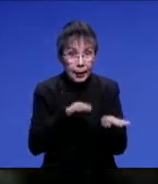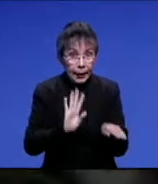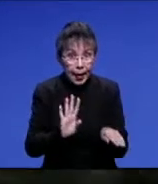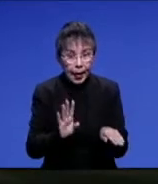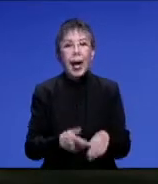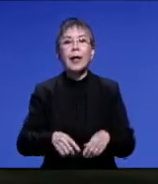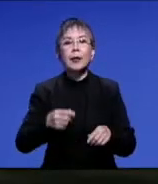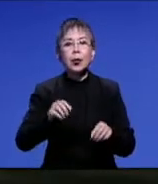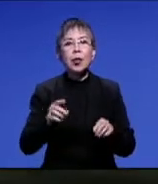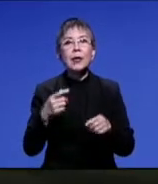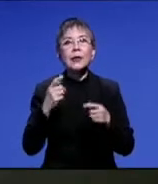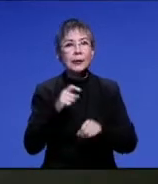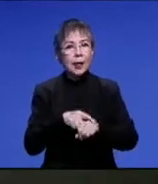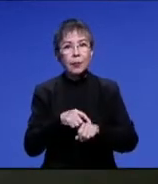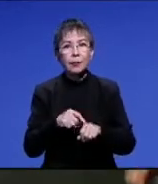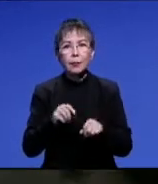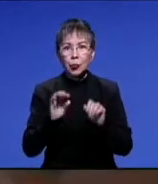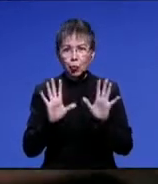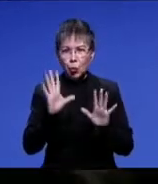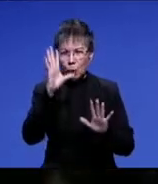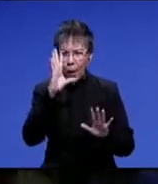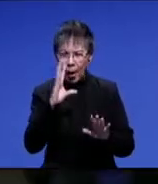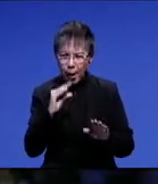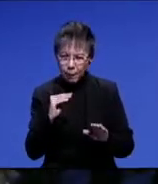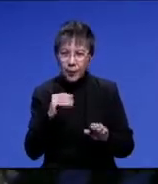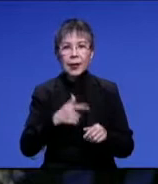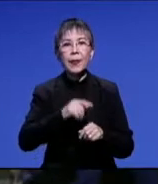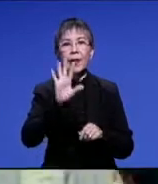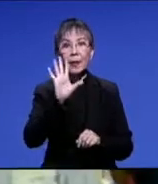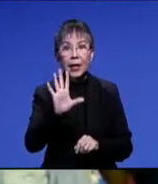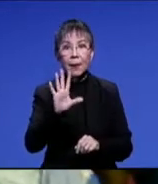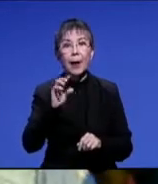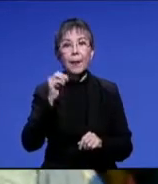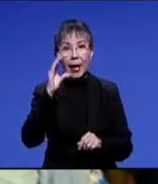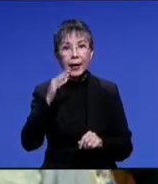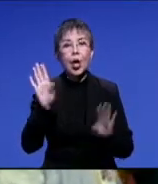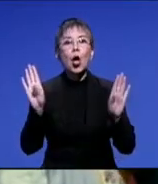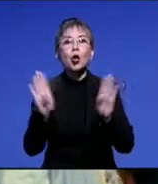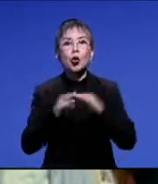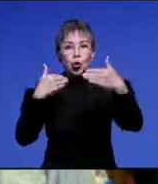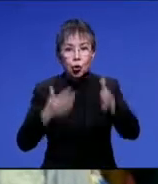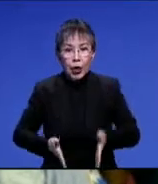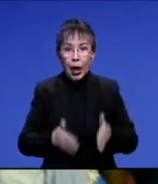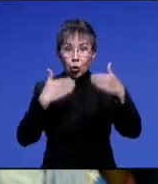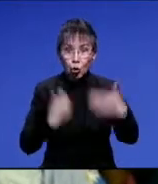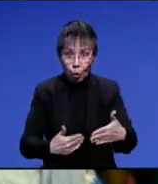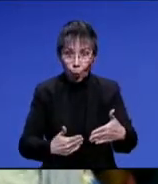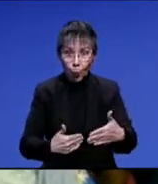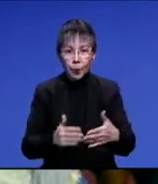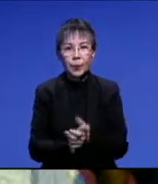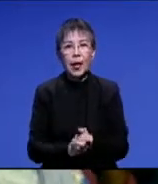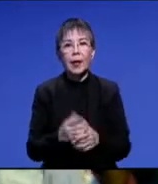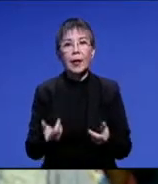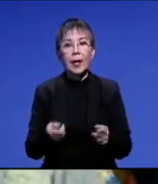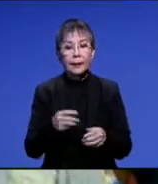10 malam hingga 5 pagi. Ya, untuk malam ini memang pengalihan total ya. Tapi untuk hari kedua, karena cuma tangga